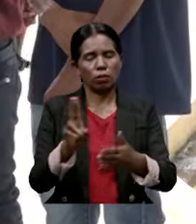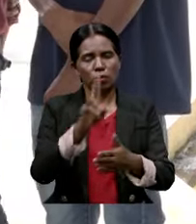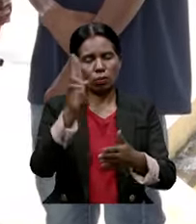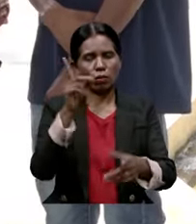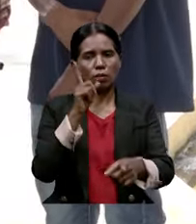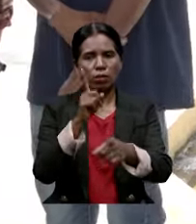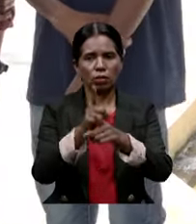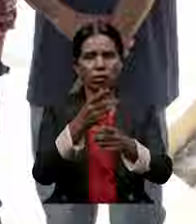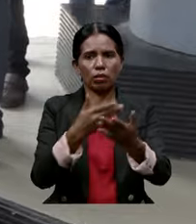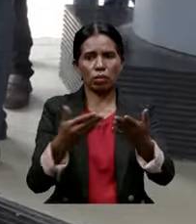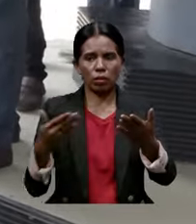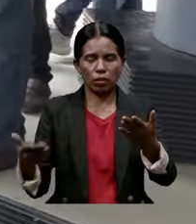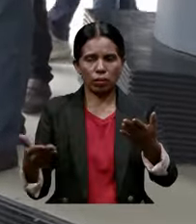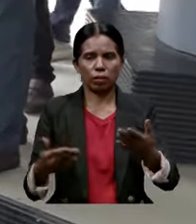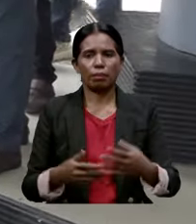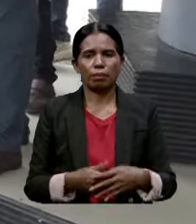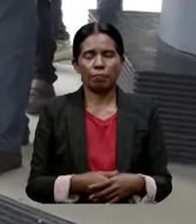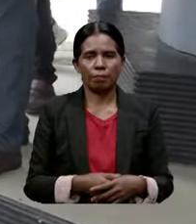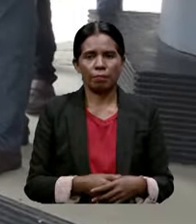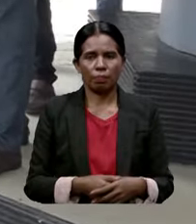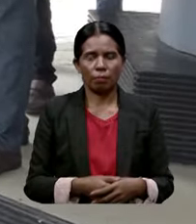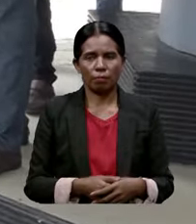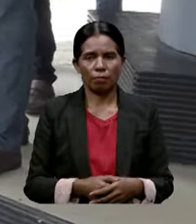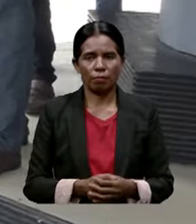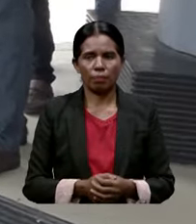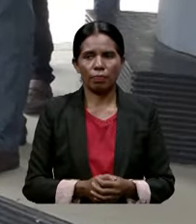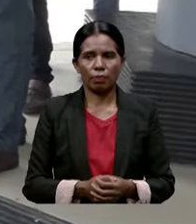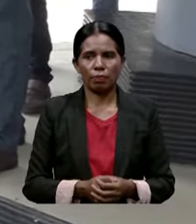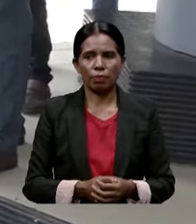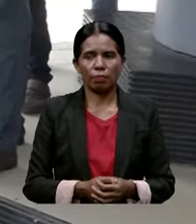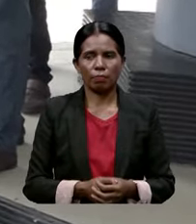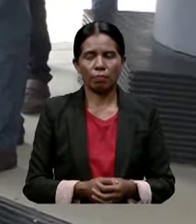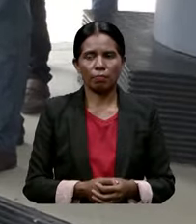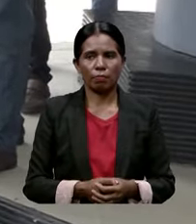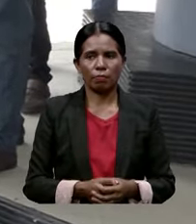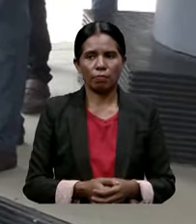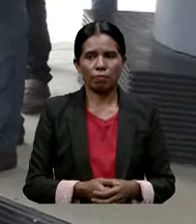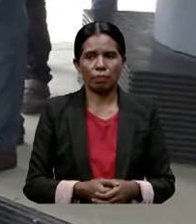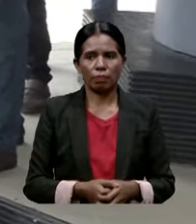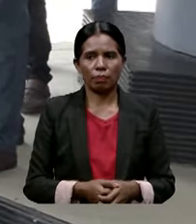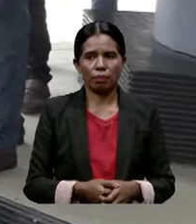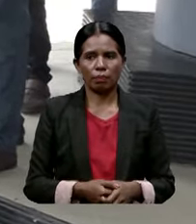lolos basasan domínio público Felício Fonseca, bem-vindo a Ximenes, GMN.